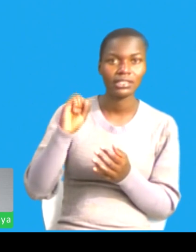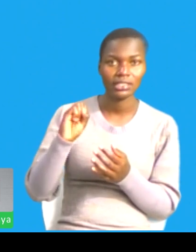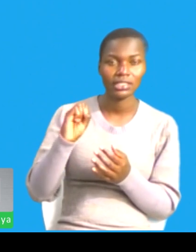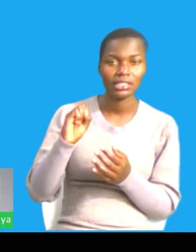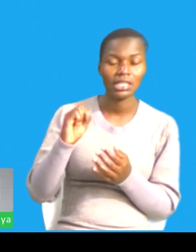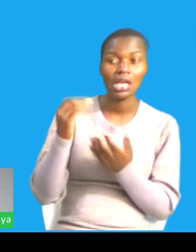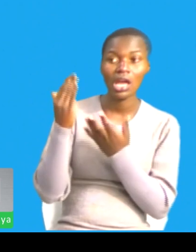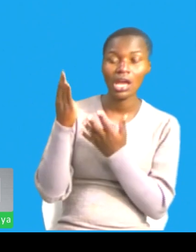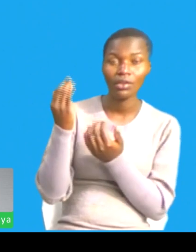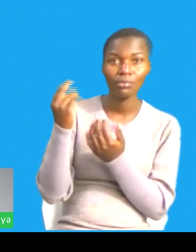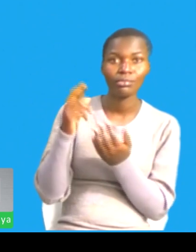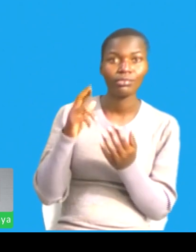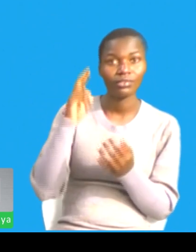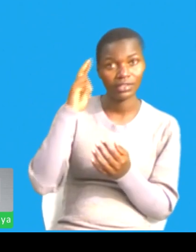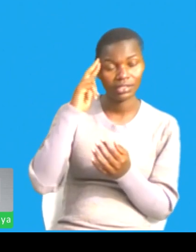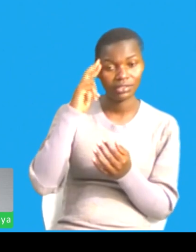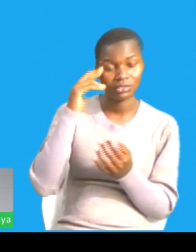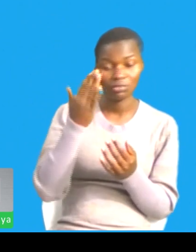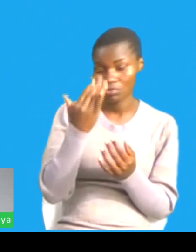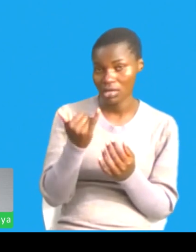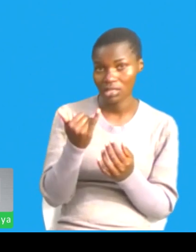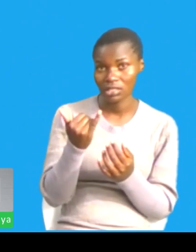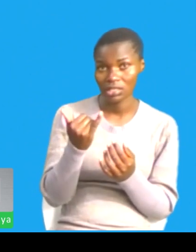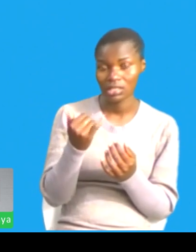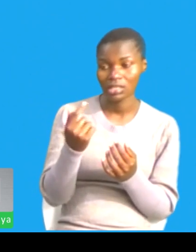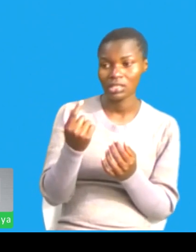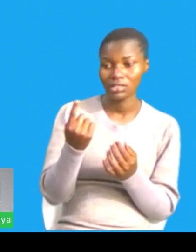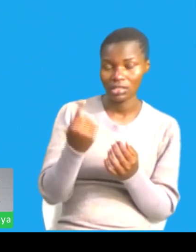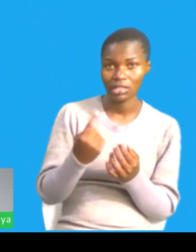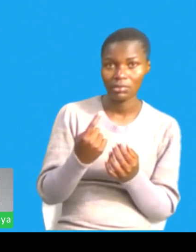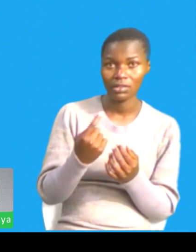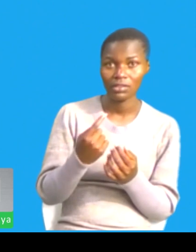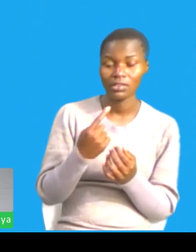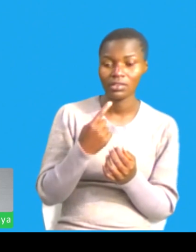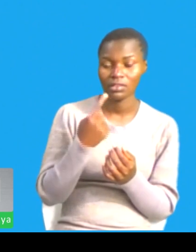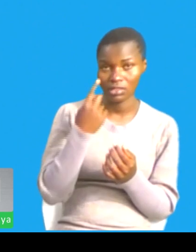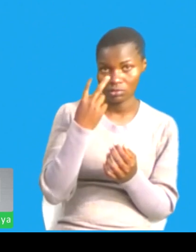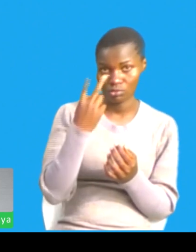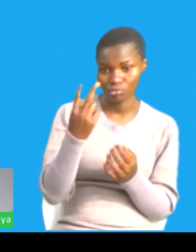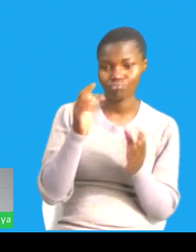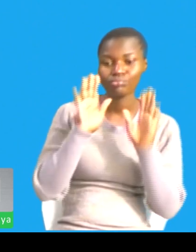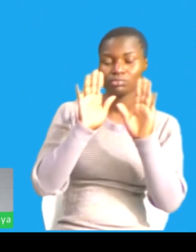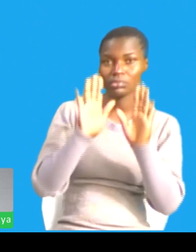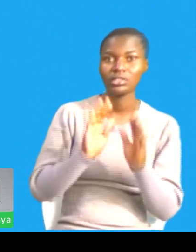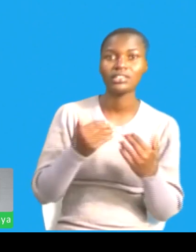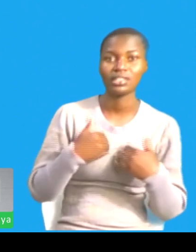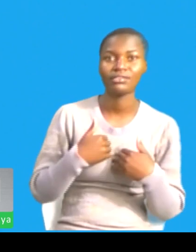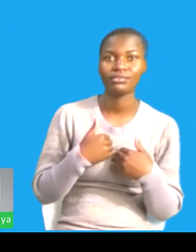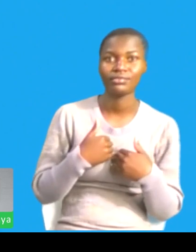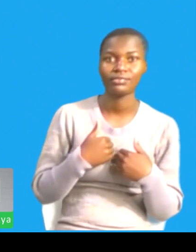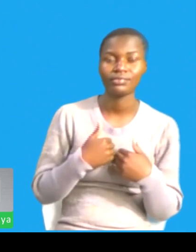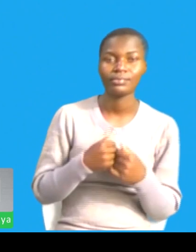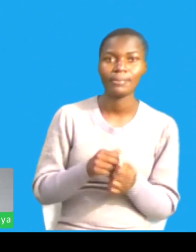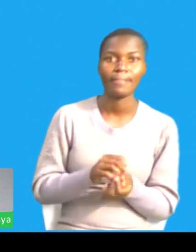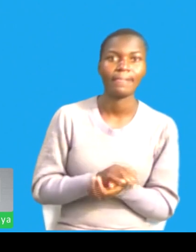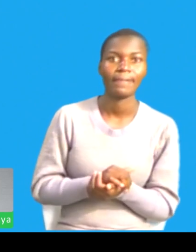not abolished is because they came in and they wakaona ni kama iko na umuhimu fulani. Unajua saa zingine ukiingia ndio unasoma hizo una realize